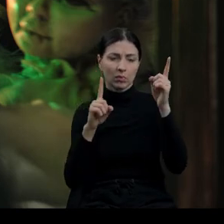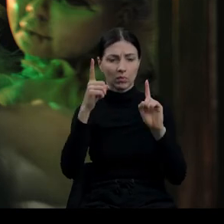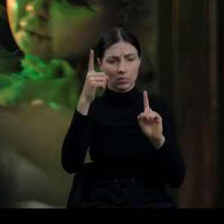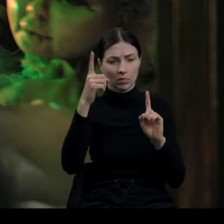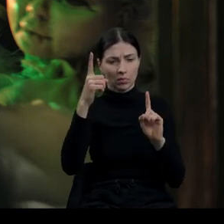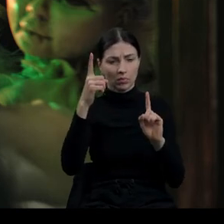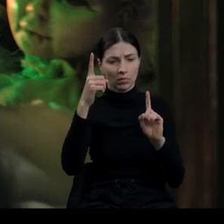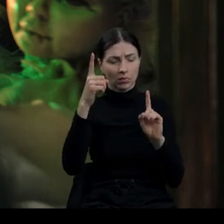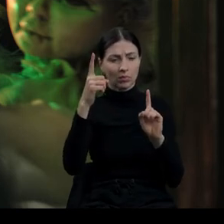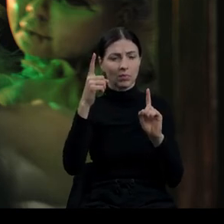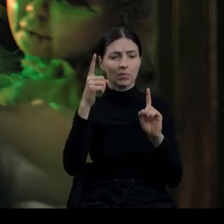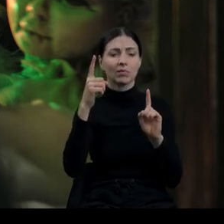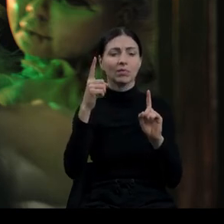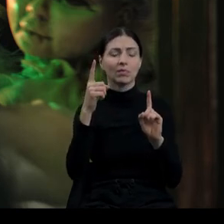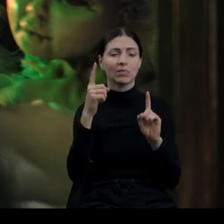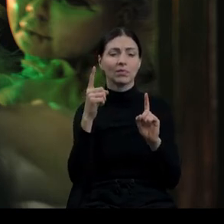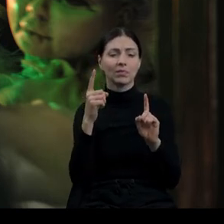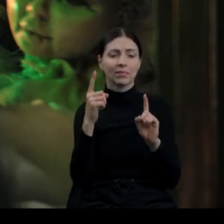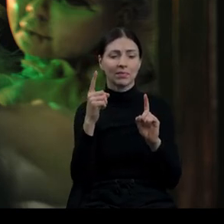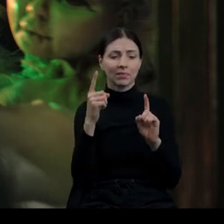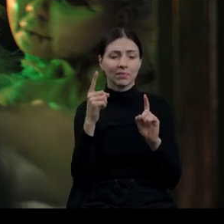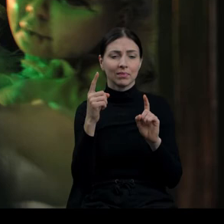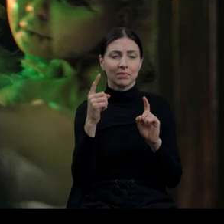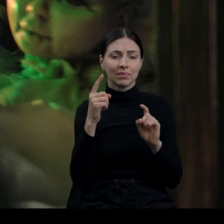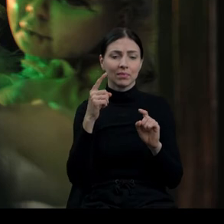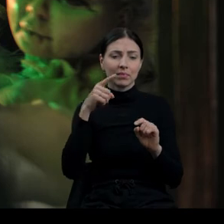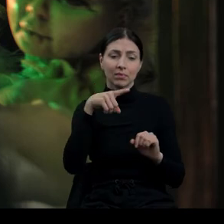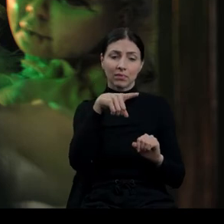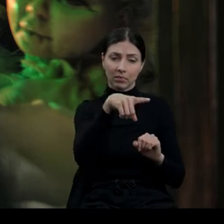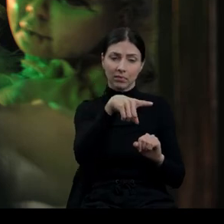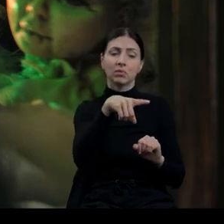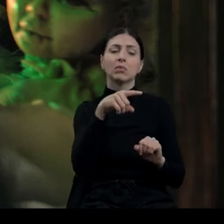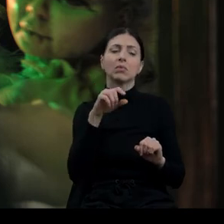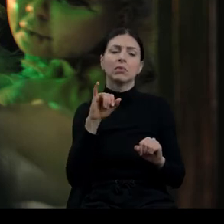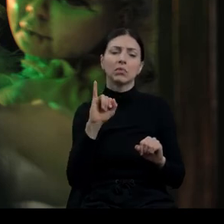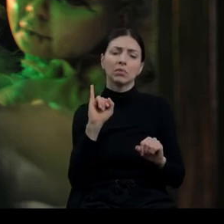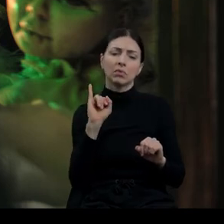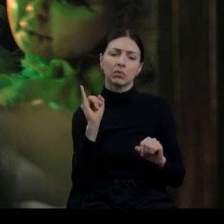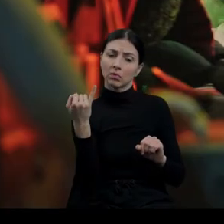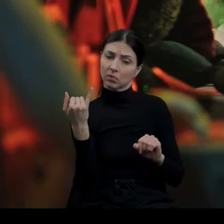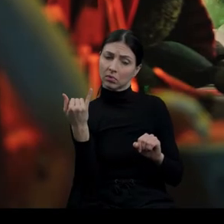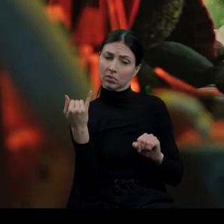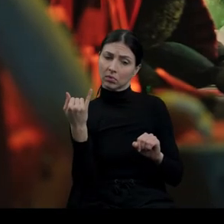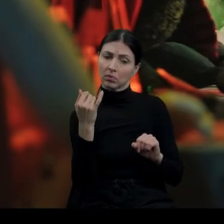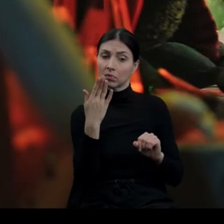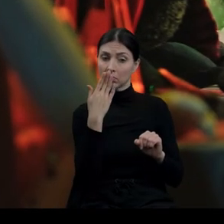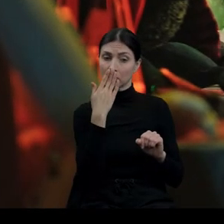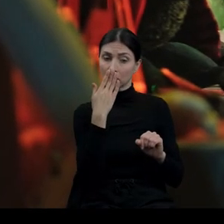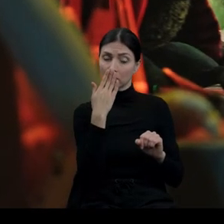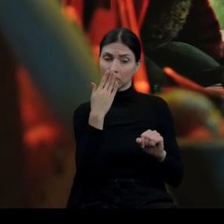animowanego. I coś, co będzie animowane,